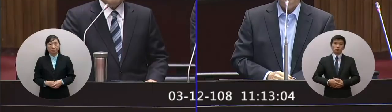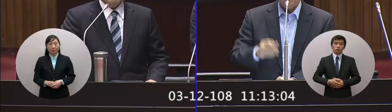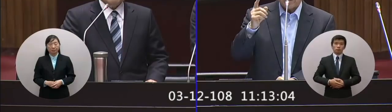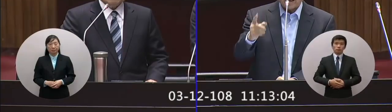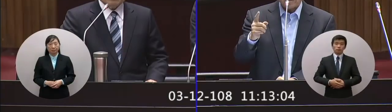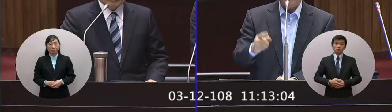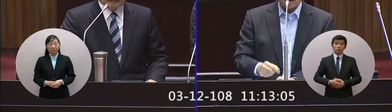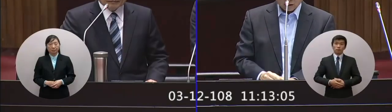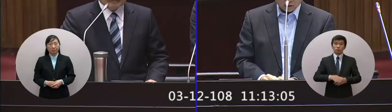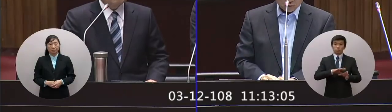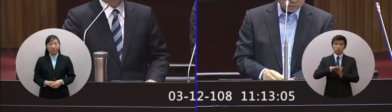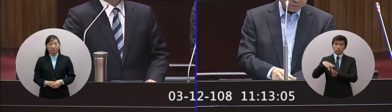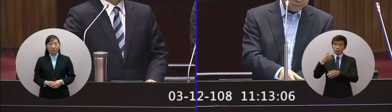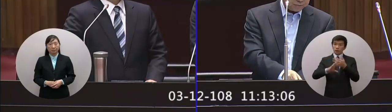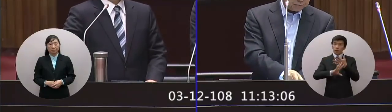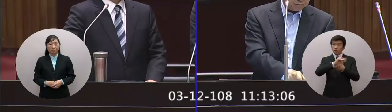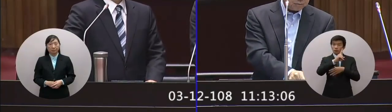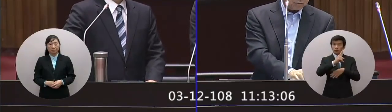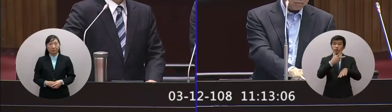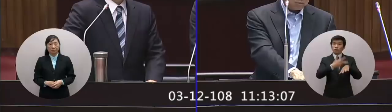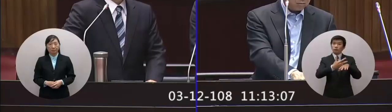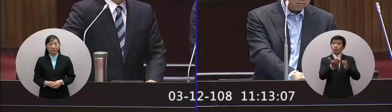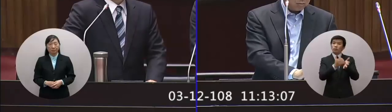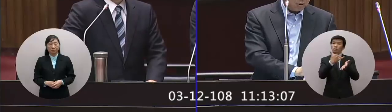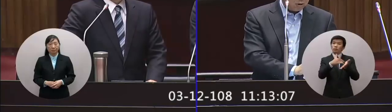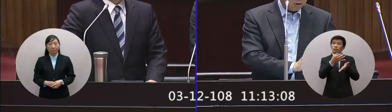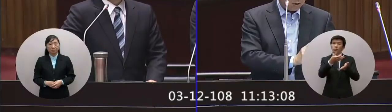好，那我们再来看另外一个科技预算。